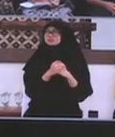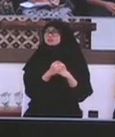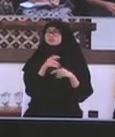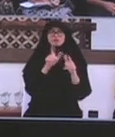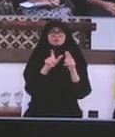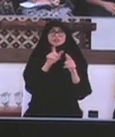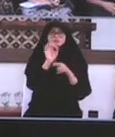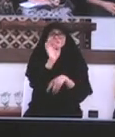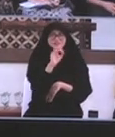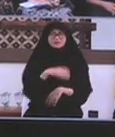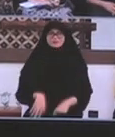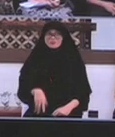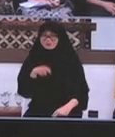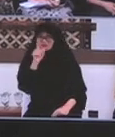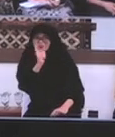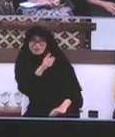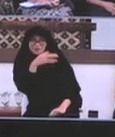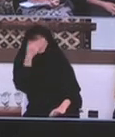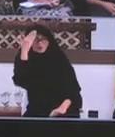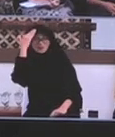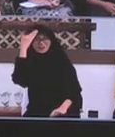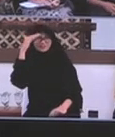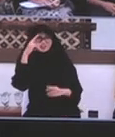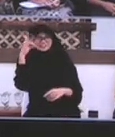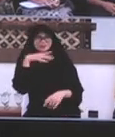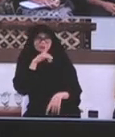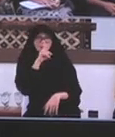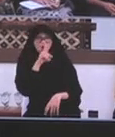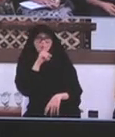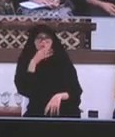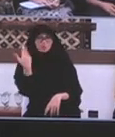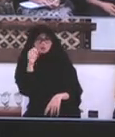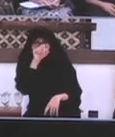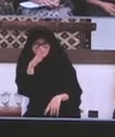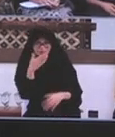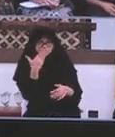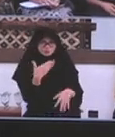bohong maupun youwe ya waya